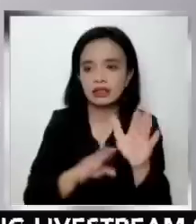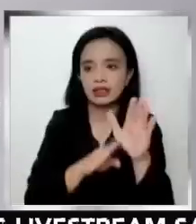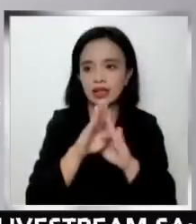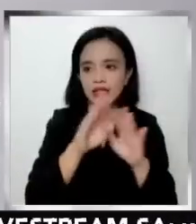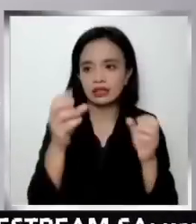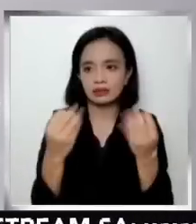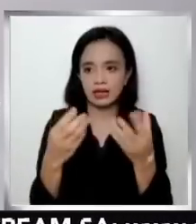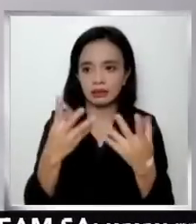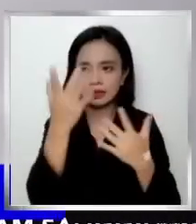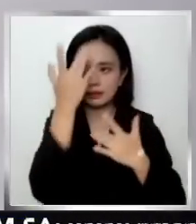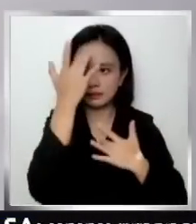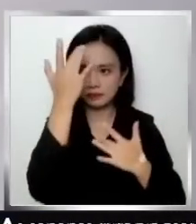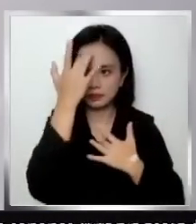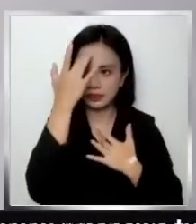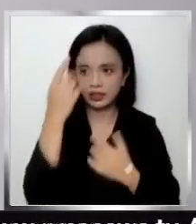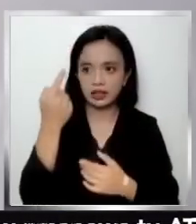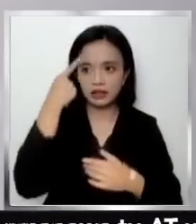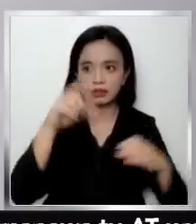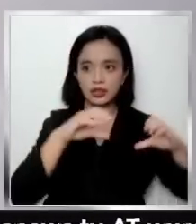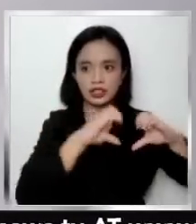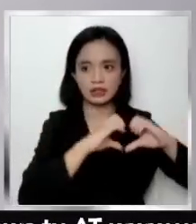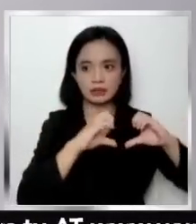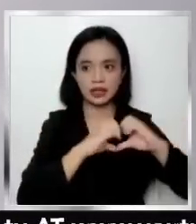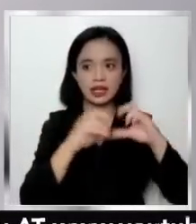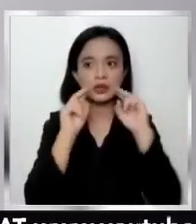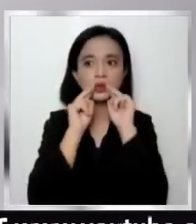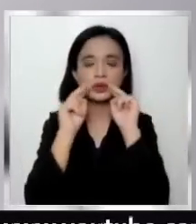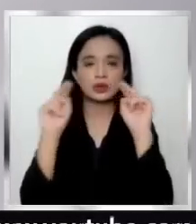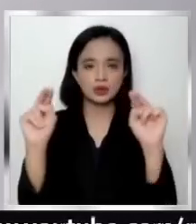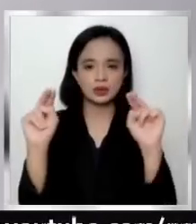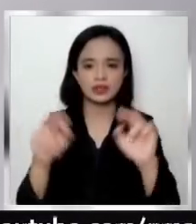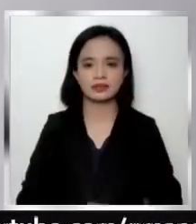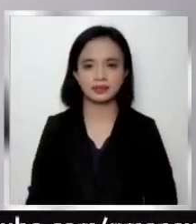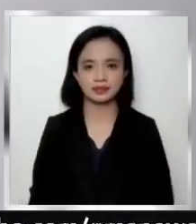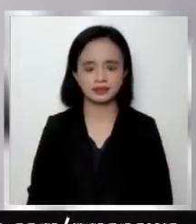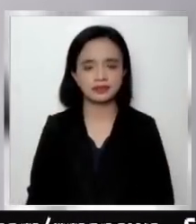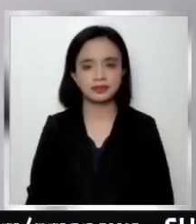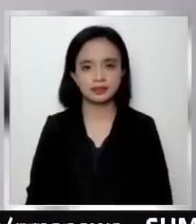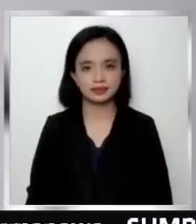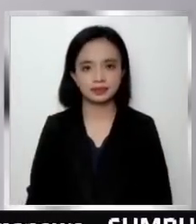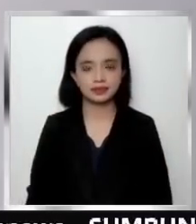Para sa GMA Integrated News, Rafi Tima, nakatutok, 24 oras.